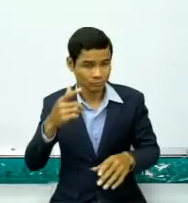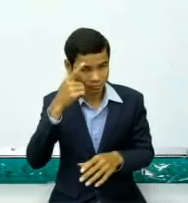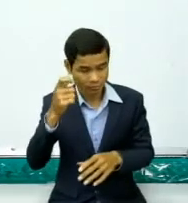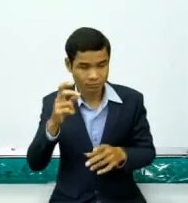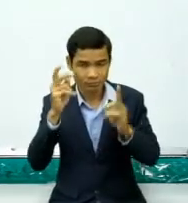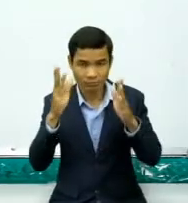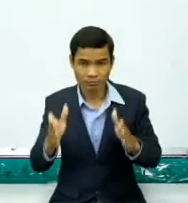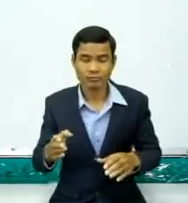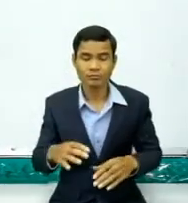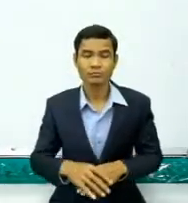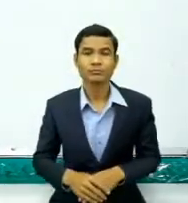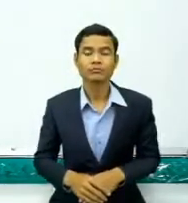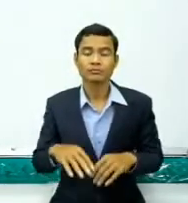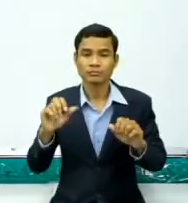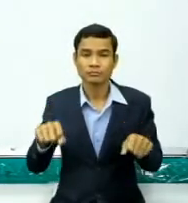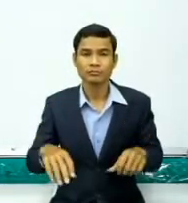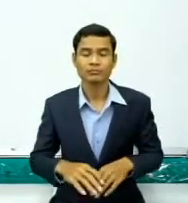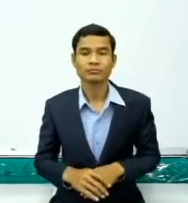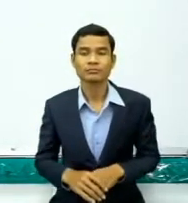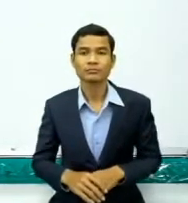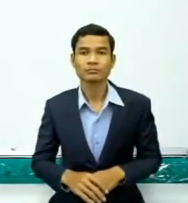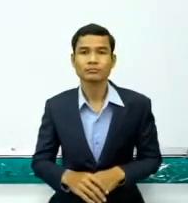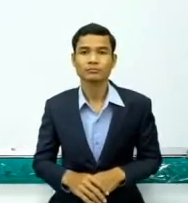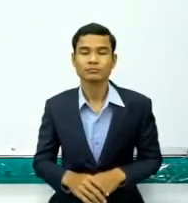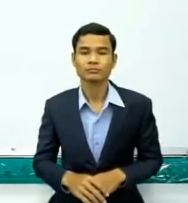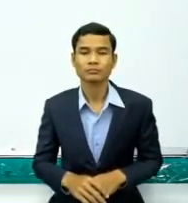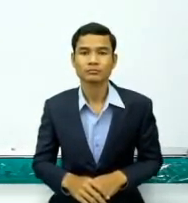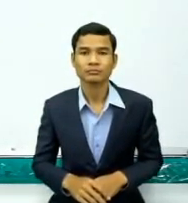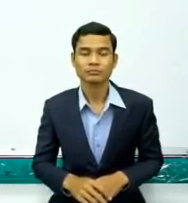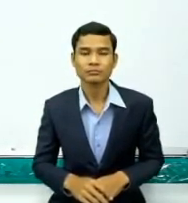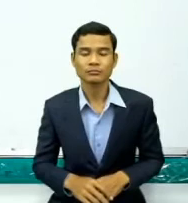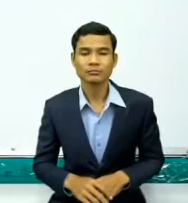bỏ nẹ cừu. Chà.